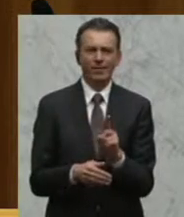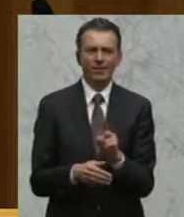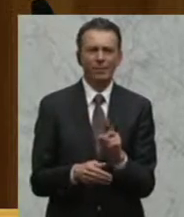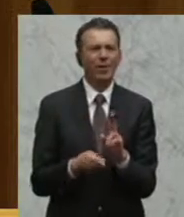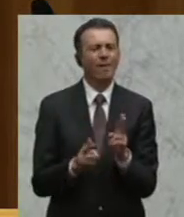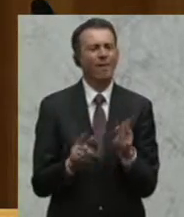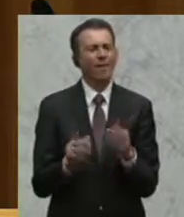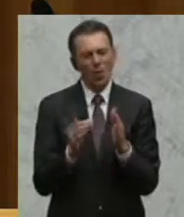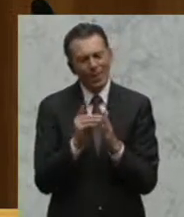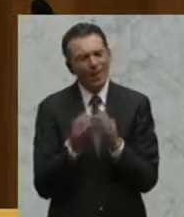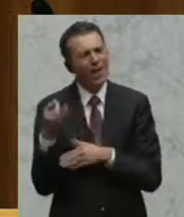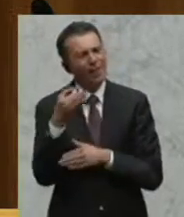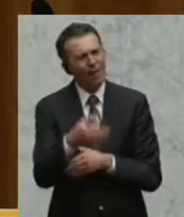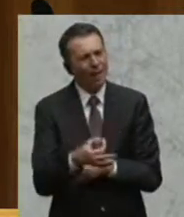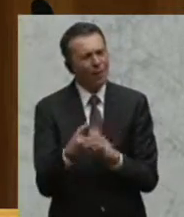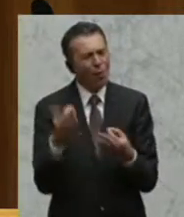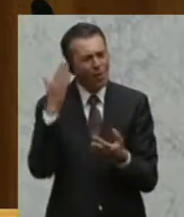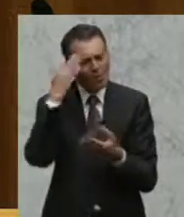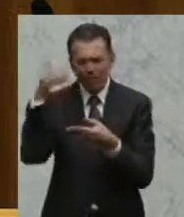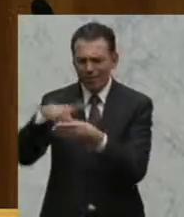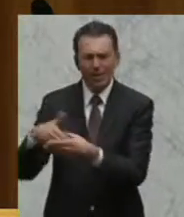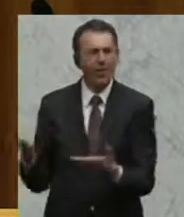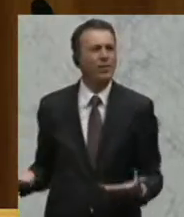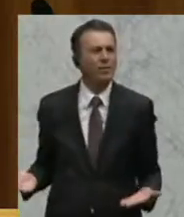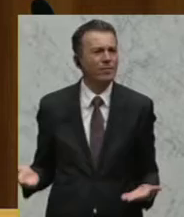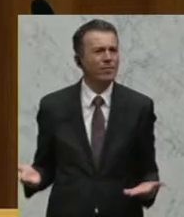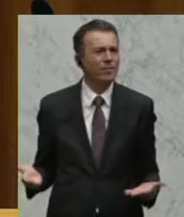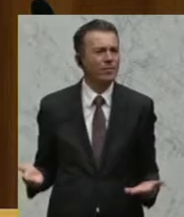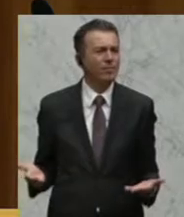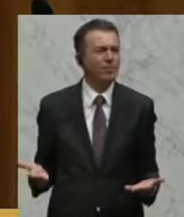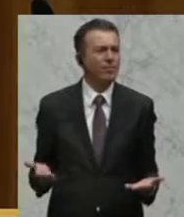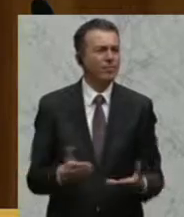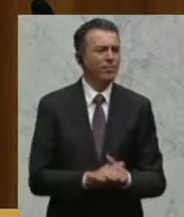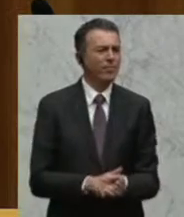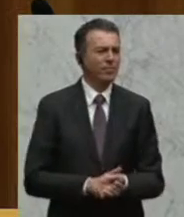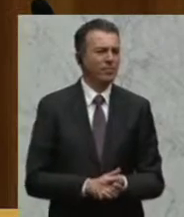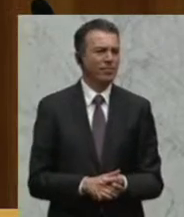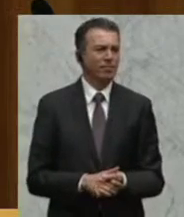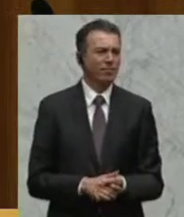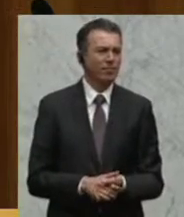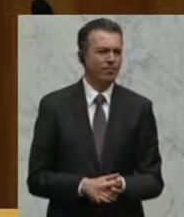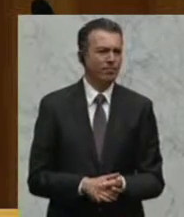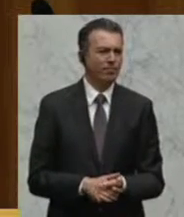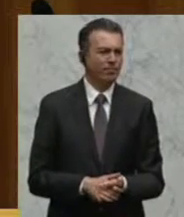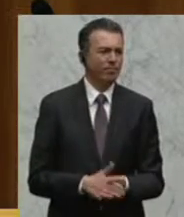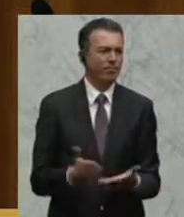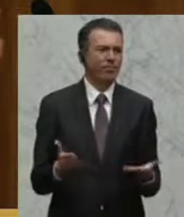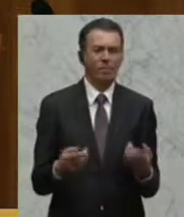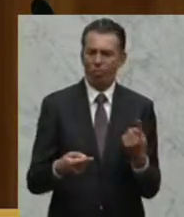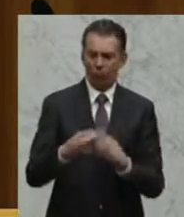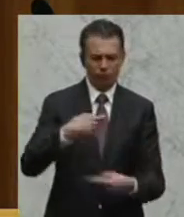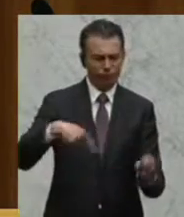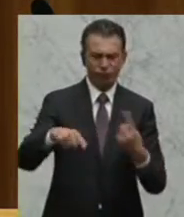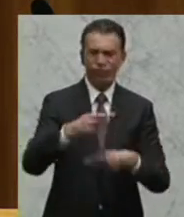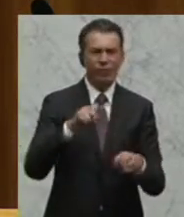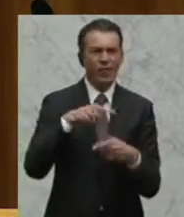denn über was Detailfragen stellen, wo man das Faktum als solches nicht erfährt. Also da irgendwie beißt sich die Katze in